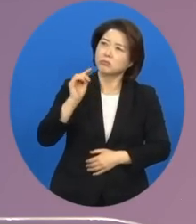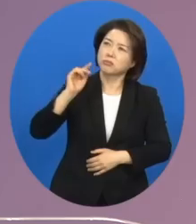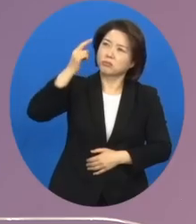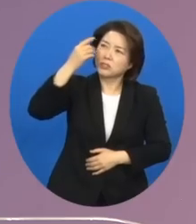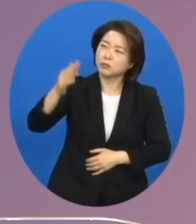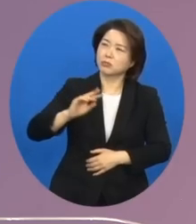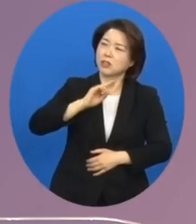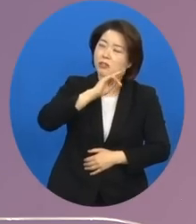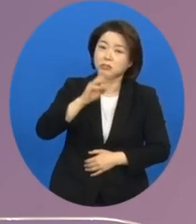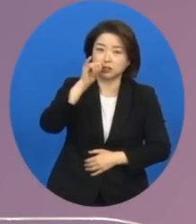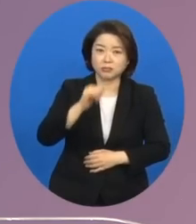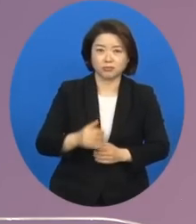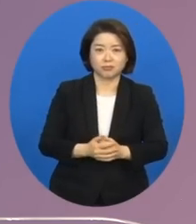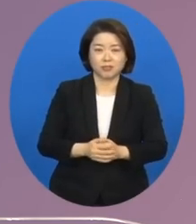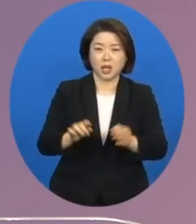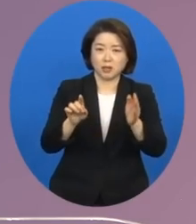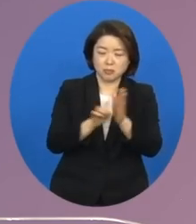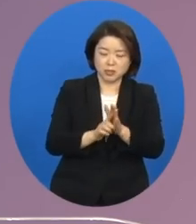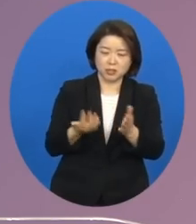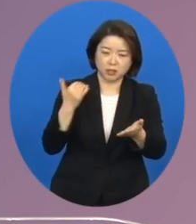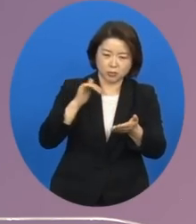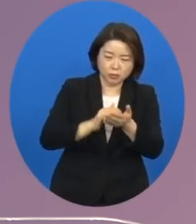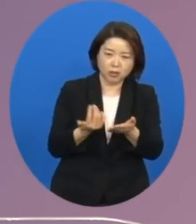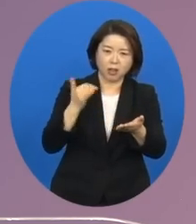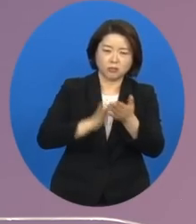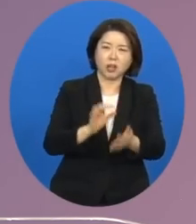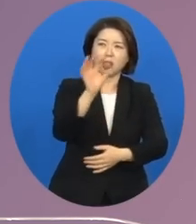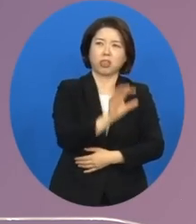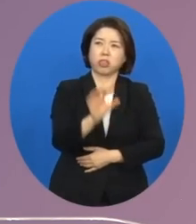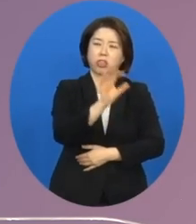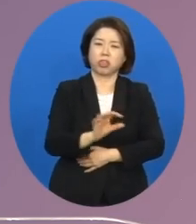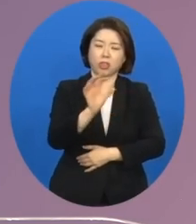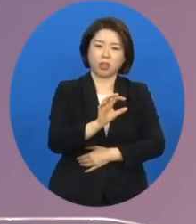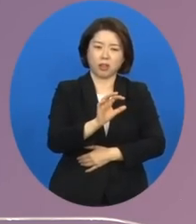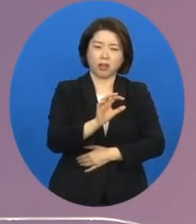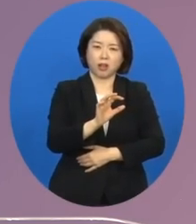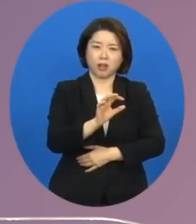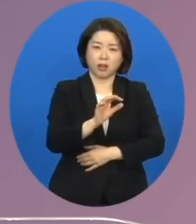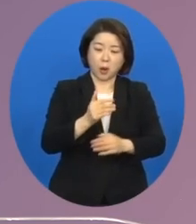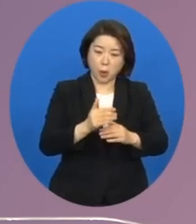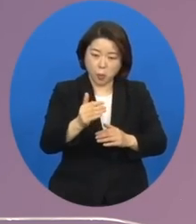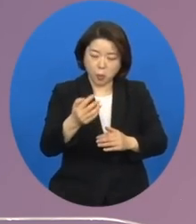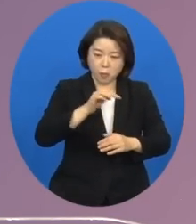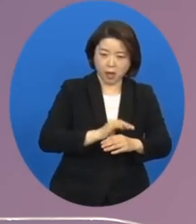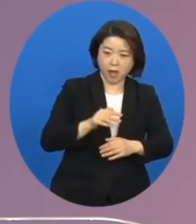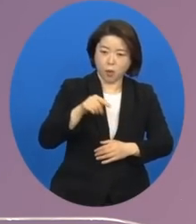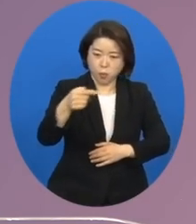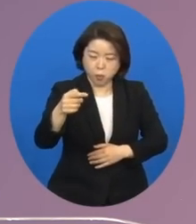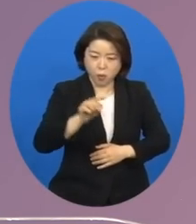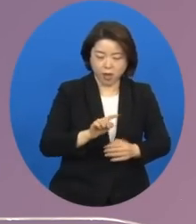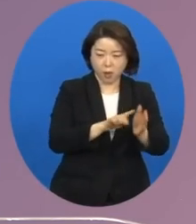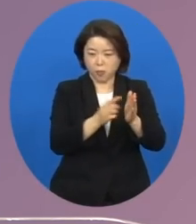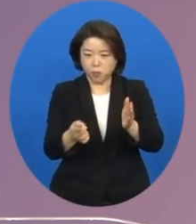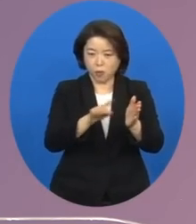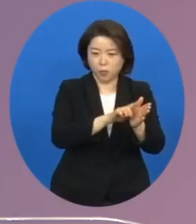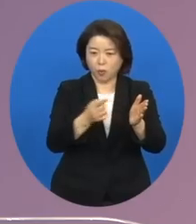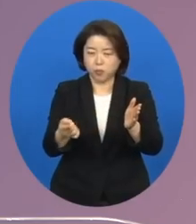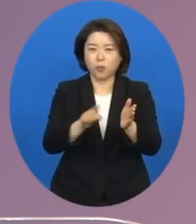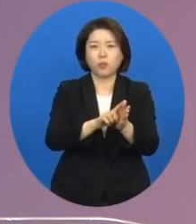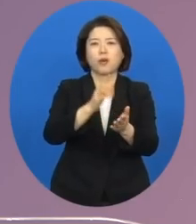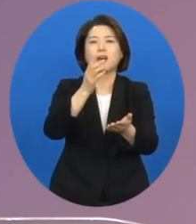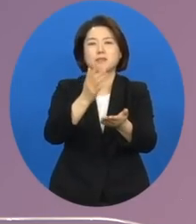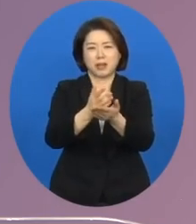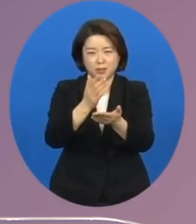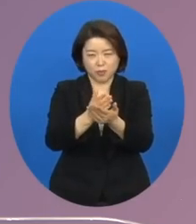의심하고 믿음 생활이 다람쥐 쳇바퀴 돌듯이 계속 반복되는 그런 믿음 생활 아니라 오늘